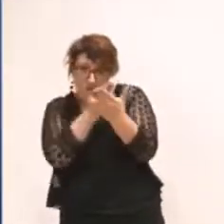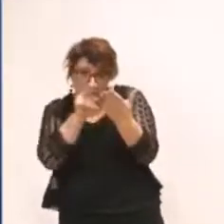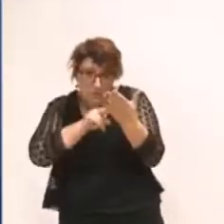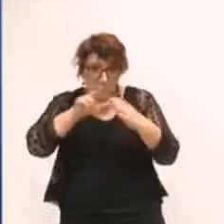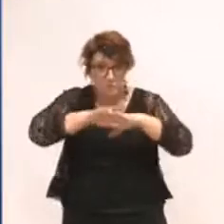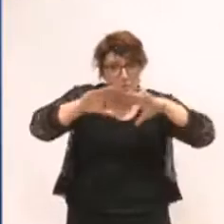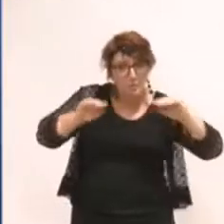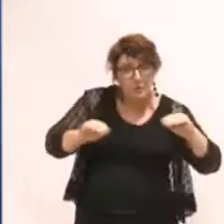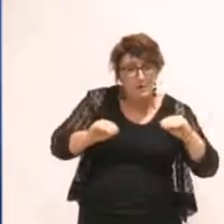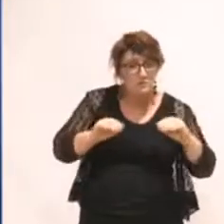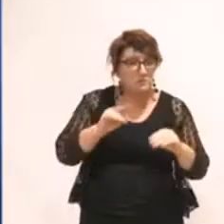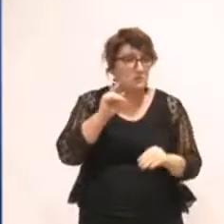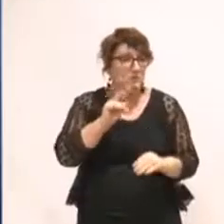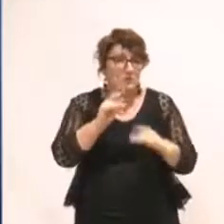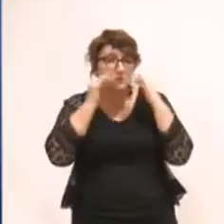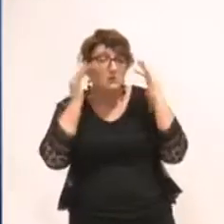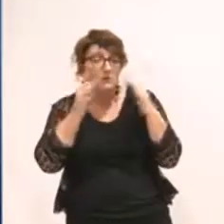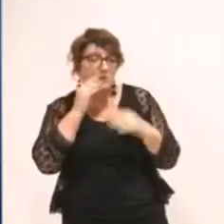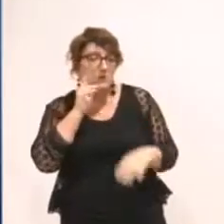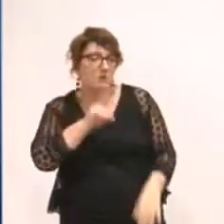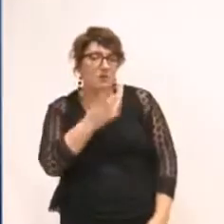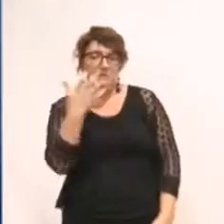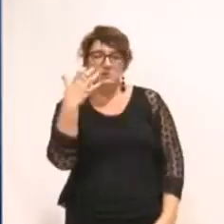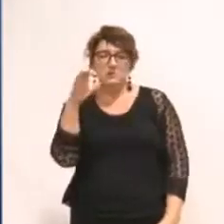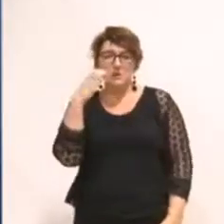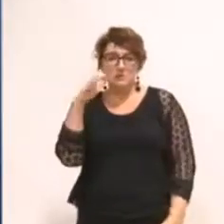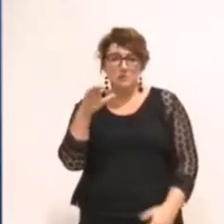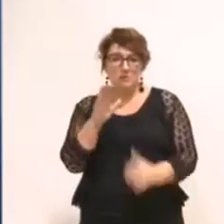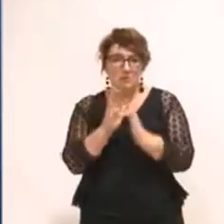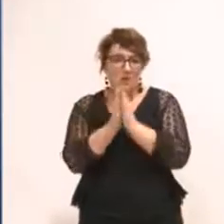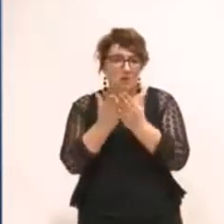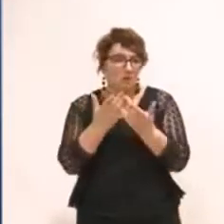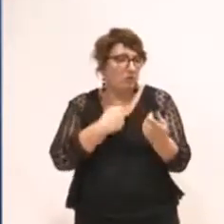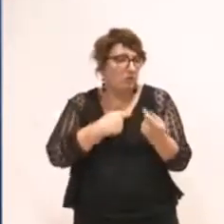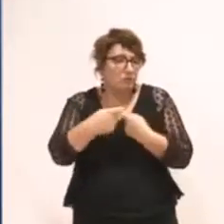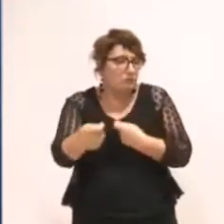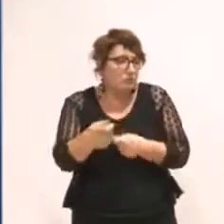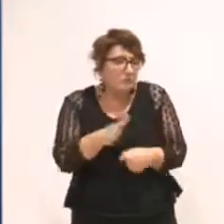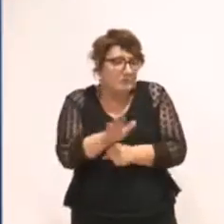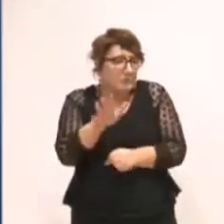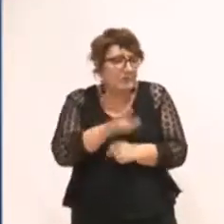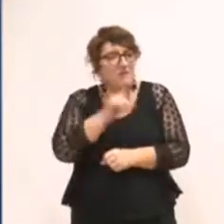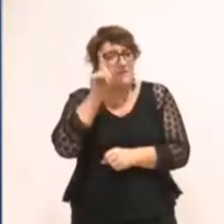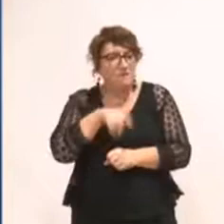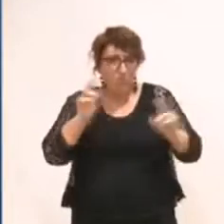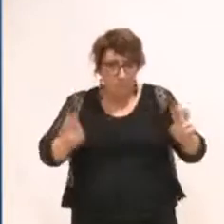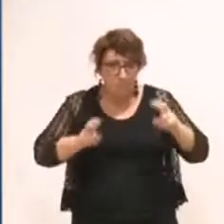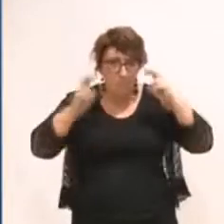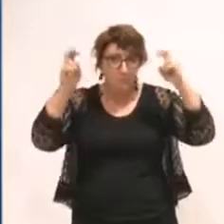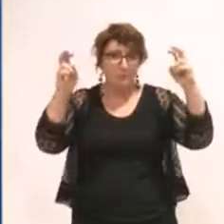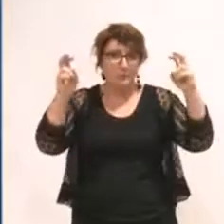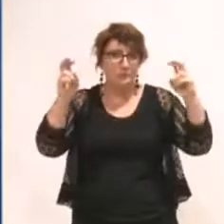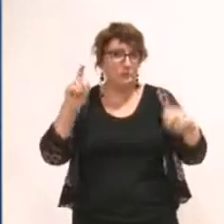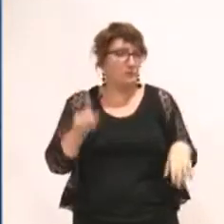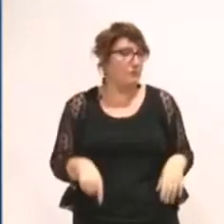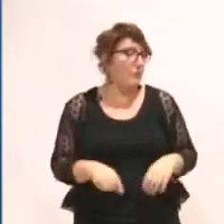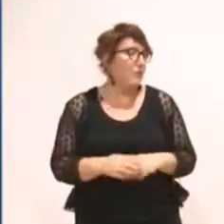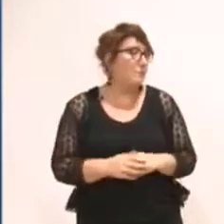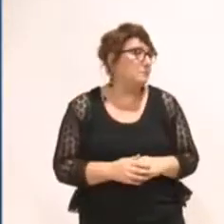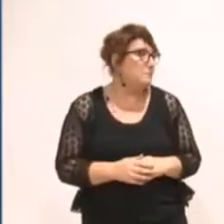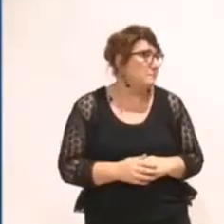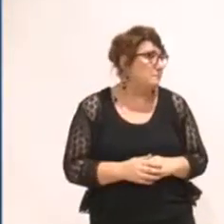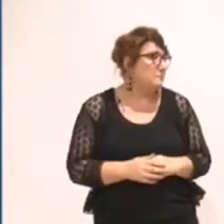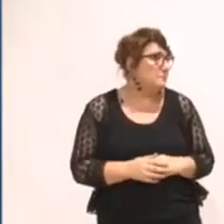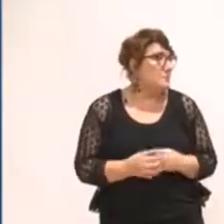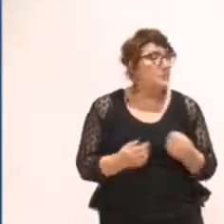est loin avec 500 livres. Donc il faut revoir plus que 500 livres. Hein. De même,